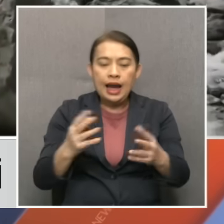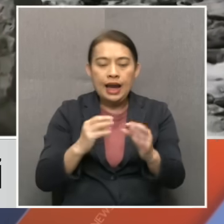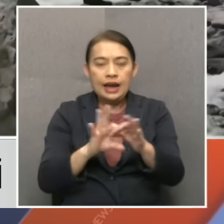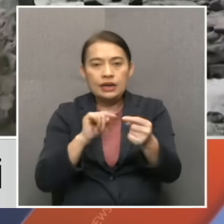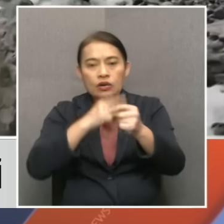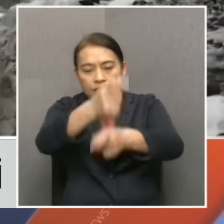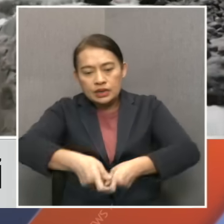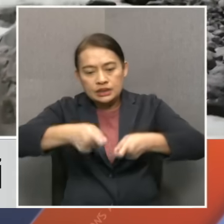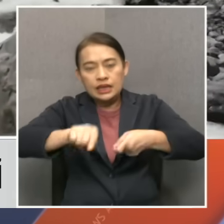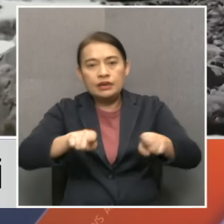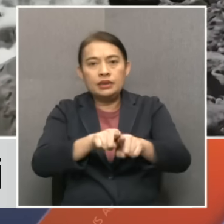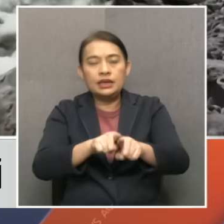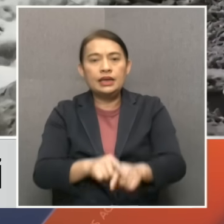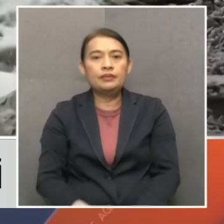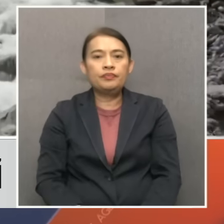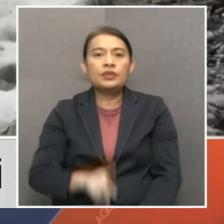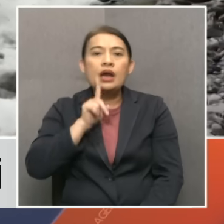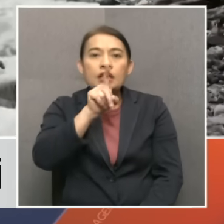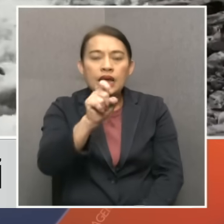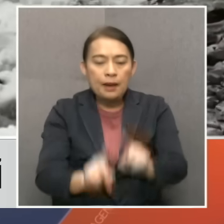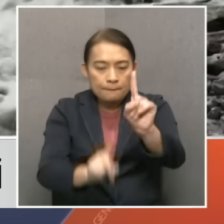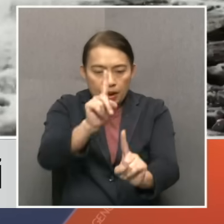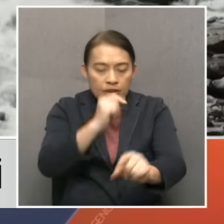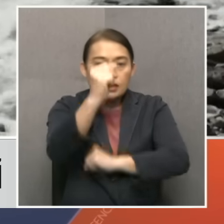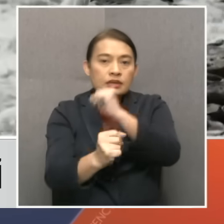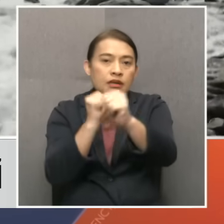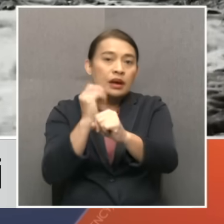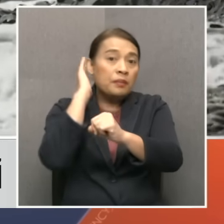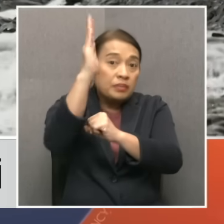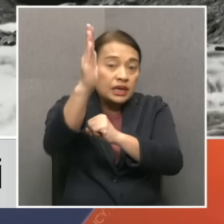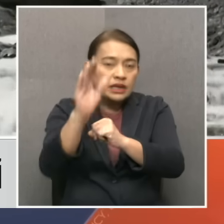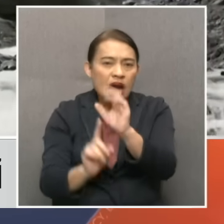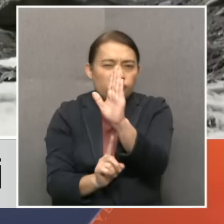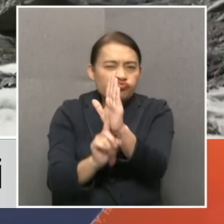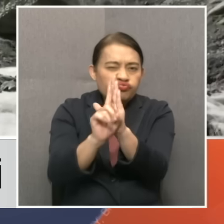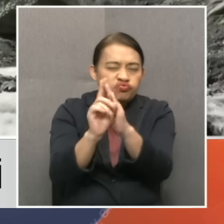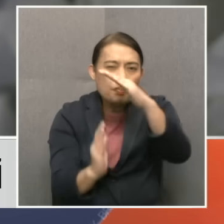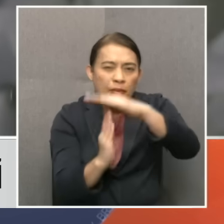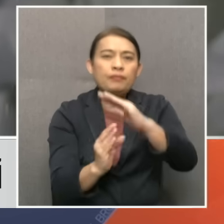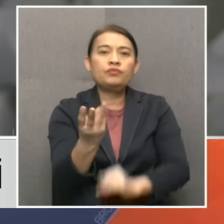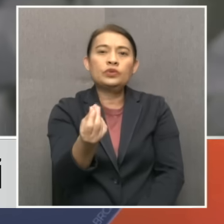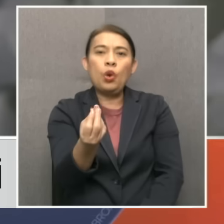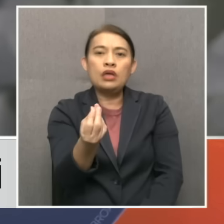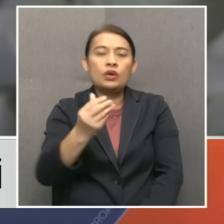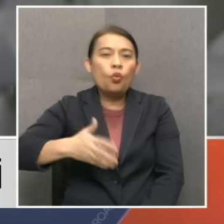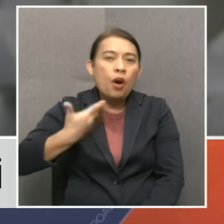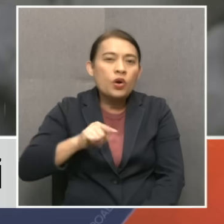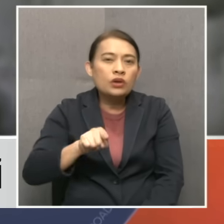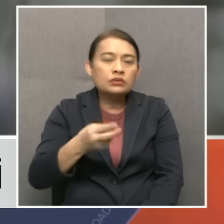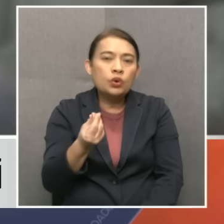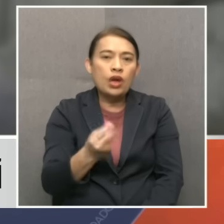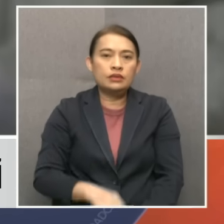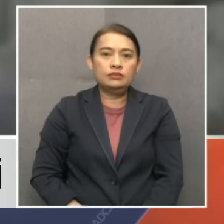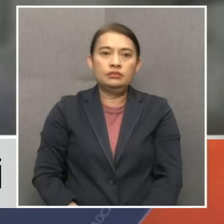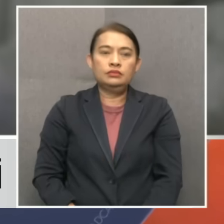เมินอย่างไรคะสำหรับปีหน้าอุณหภูมิในบ้านเราเนี่ยจะขึ้นไปแตะสูงสุดเท่าไหร่คะ ครับคือปีนี้นะครับ